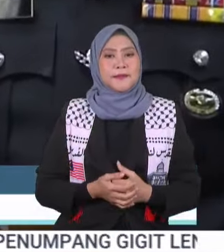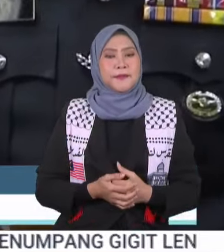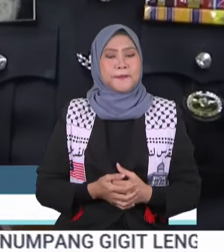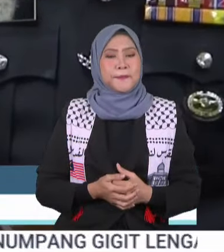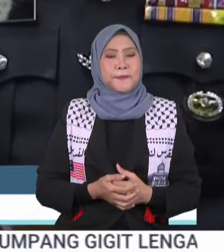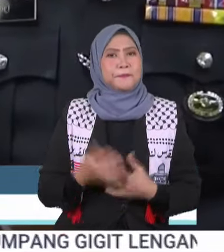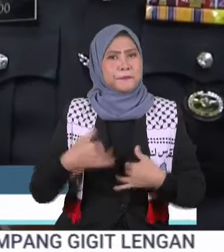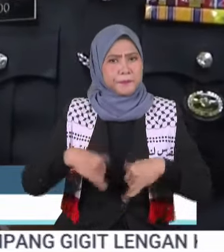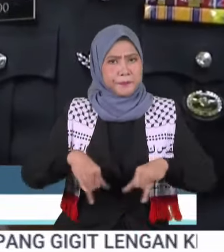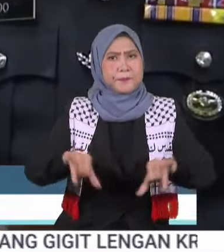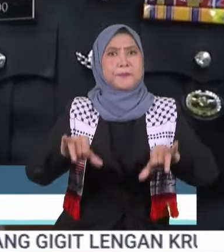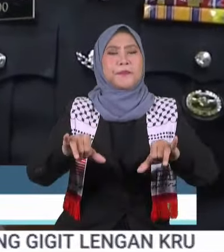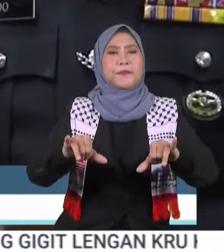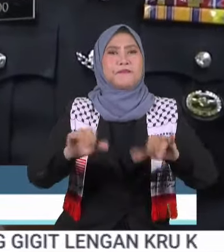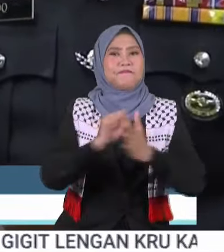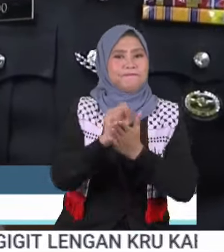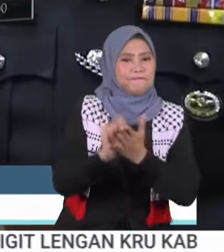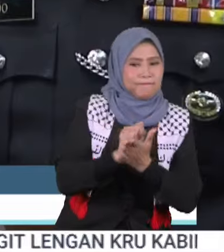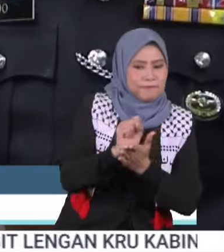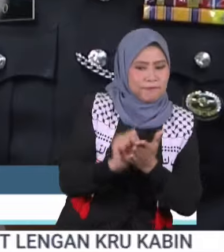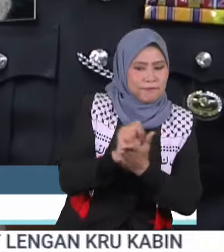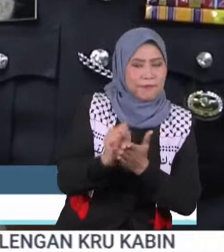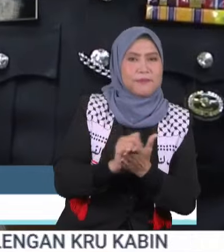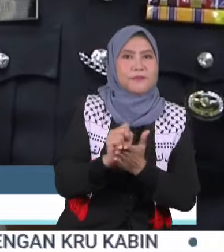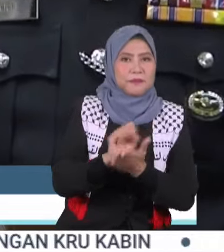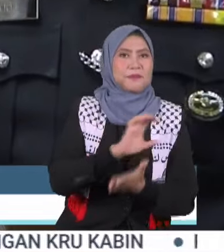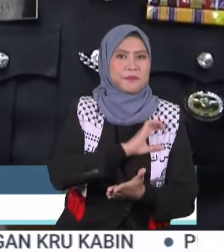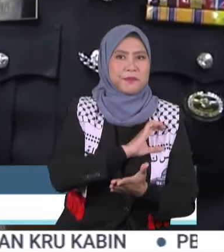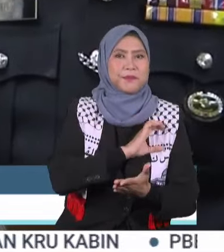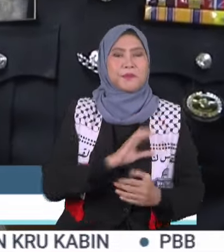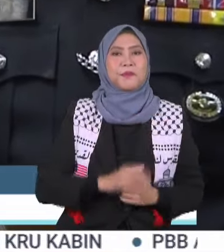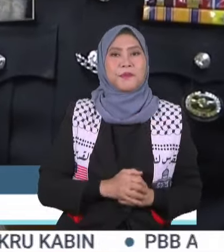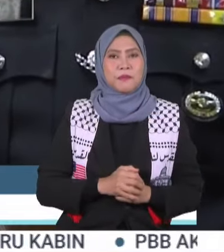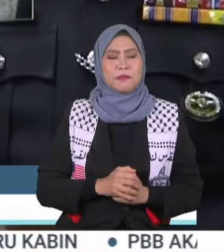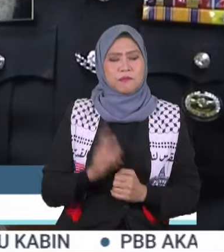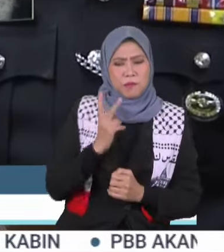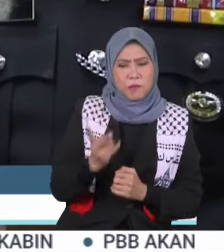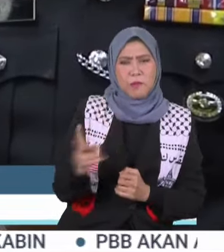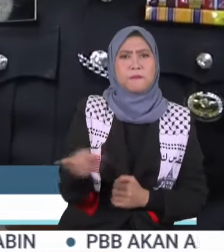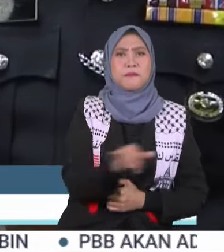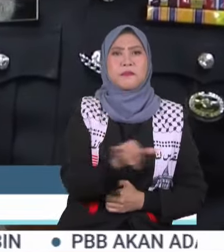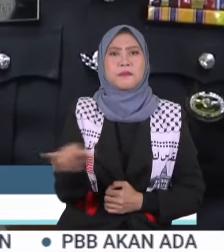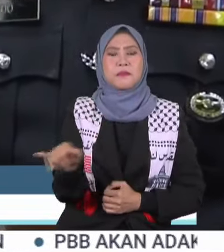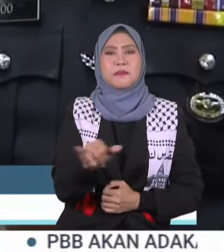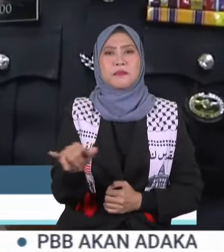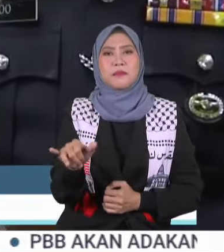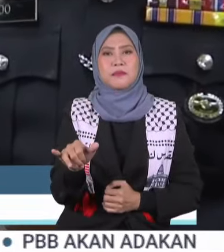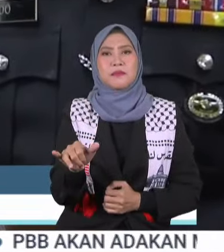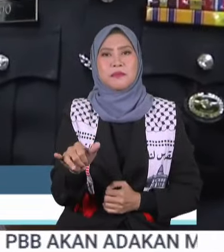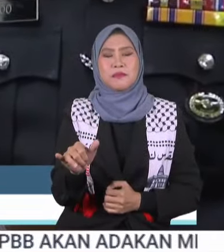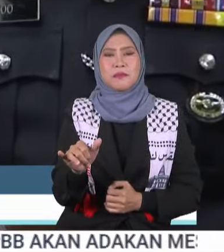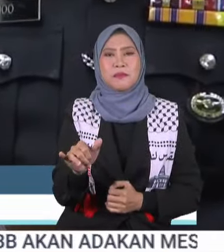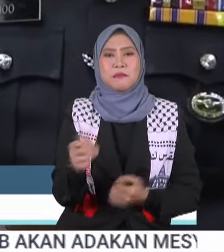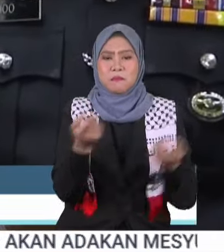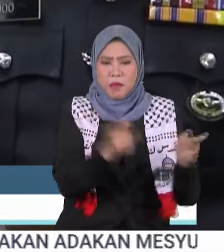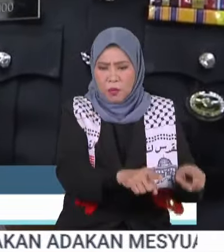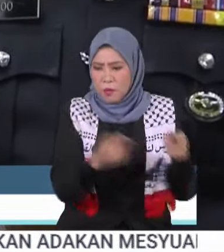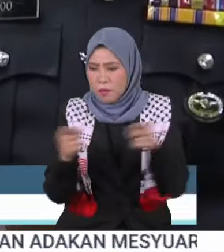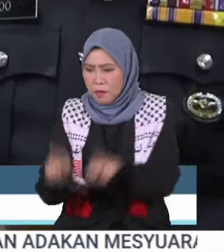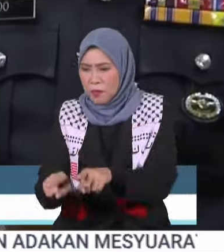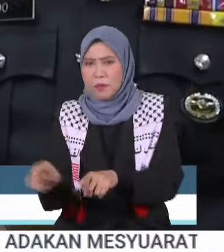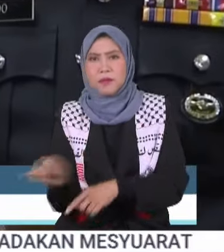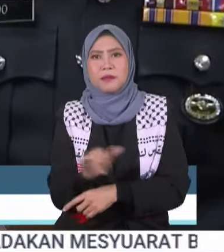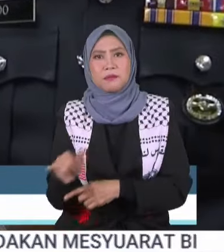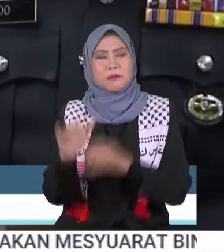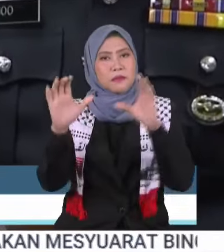dalam siasatan dan kita kesan dia punya mo almost sama similar itu time dia dan cara dia